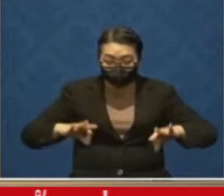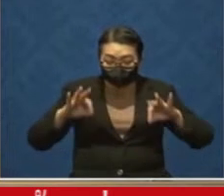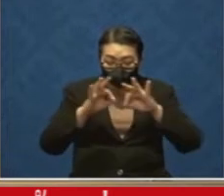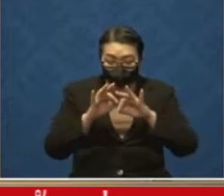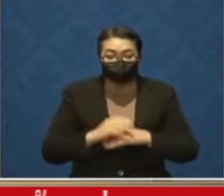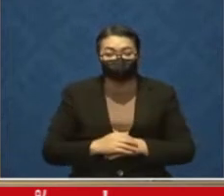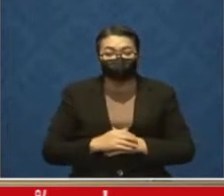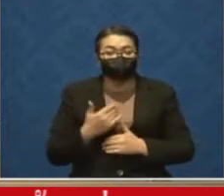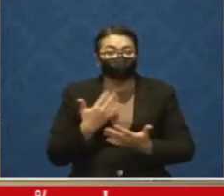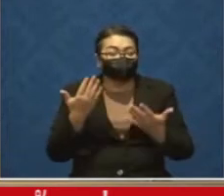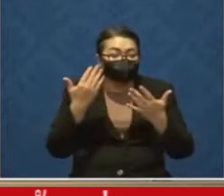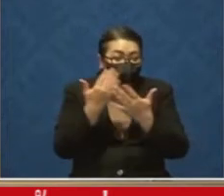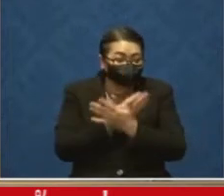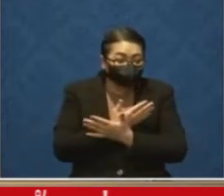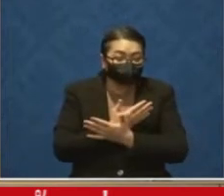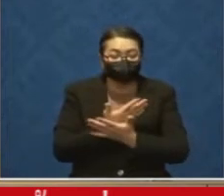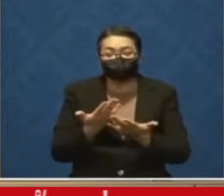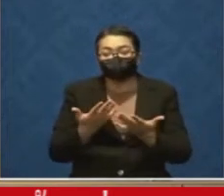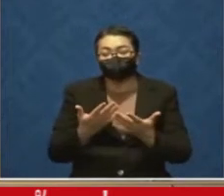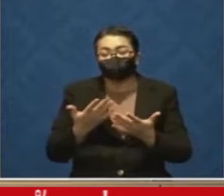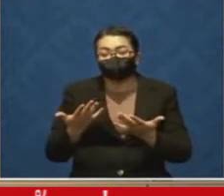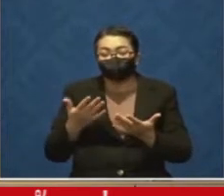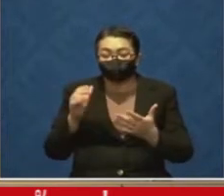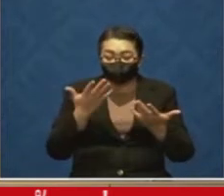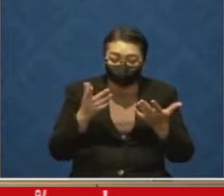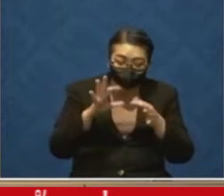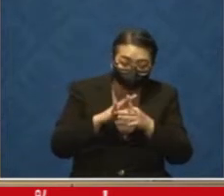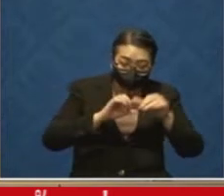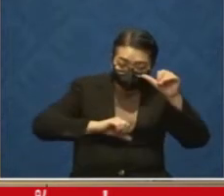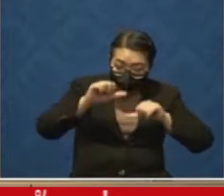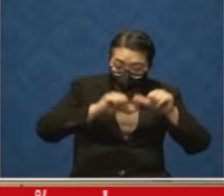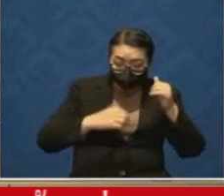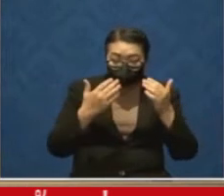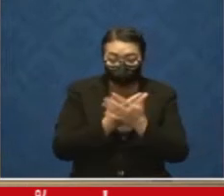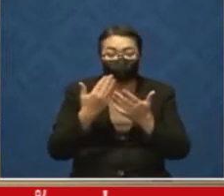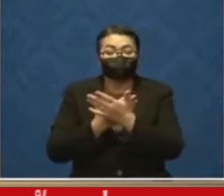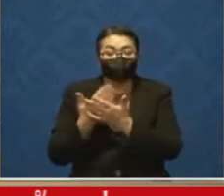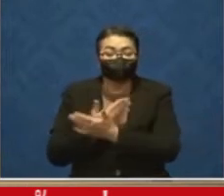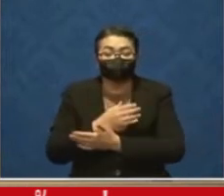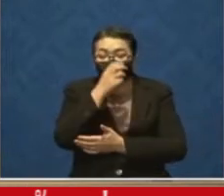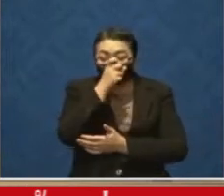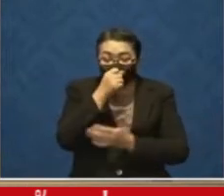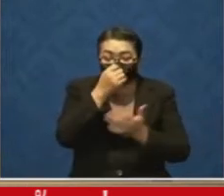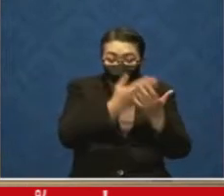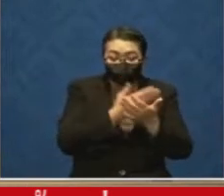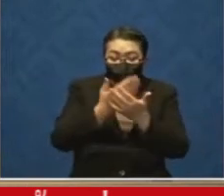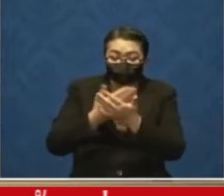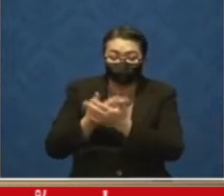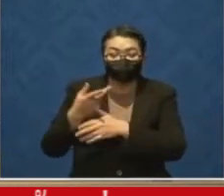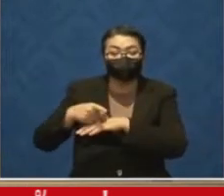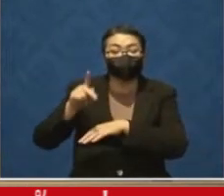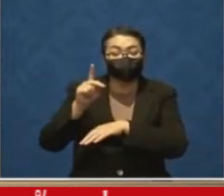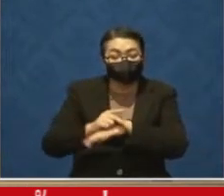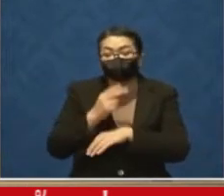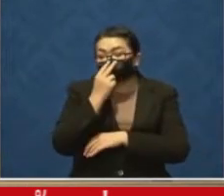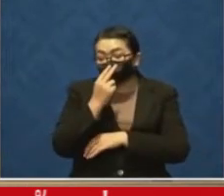บนอกจากเปลี่ยนมากเกอร เปลยนสเปคสารเคมีอมัเขียวอะไรเรียบร้อยแล้นะครั ทั้งๆที่อะไรก็ต่างกไปนะครัแต่ทานพระทาน